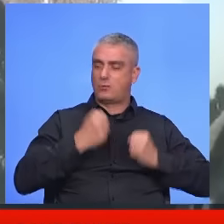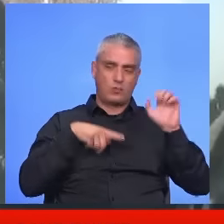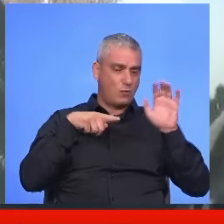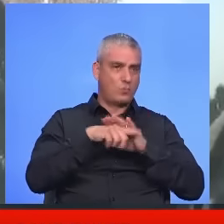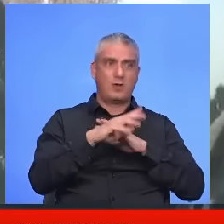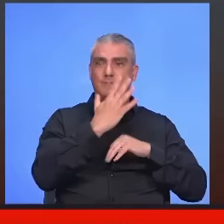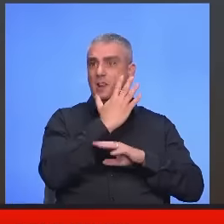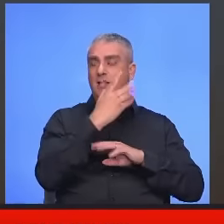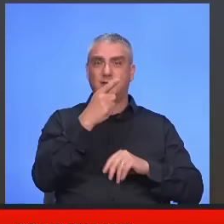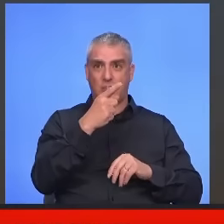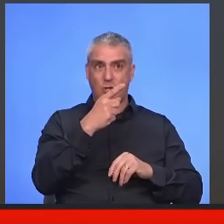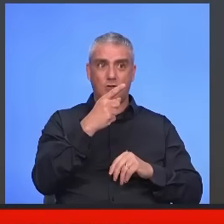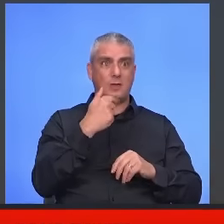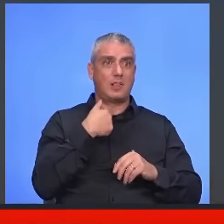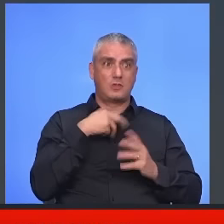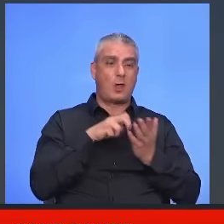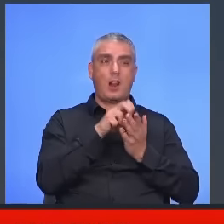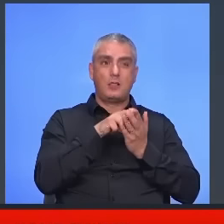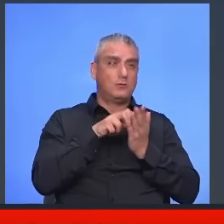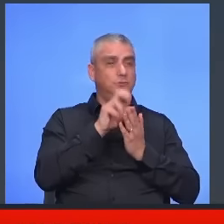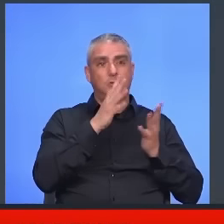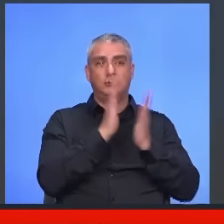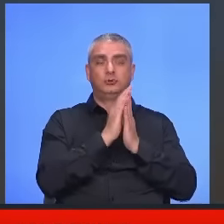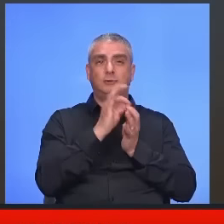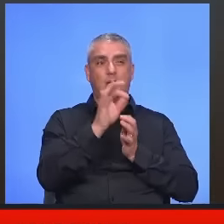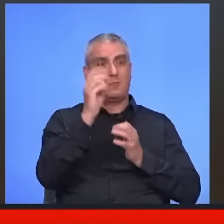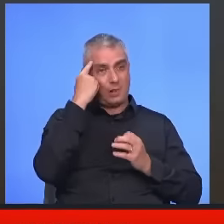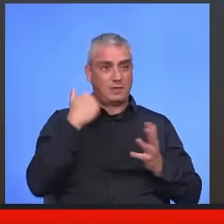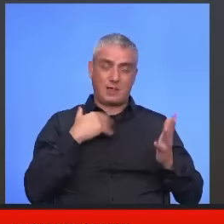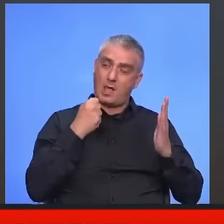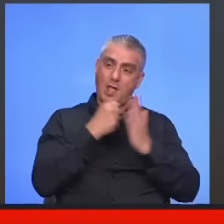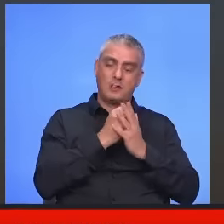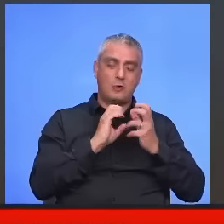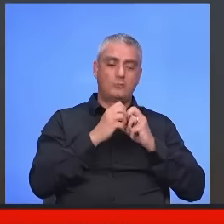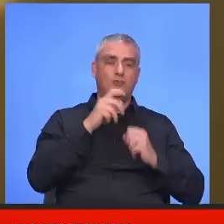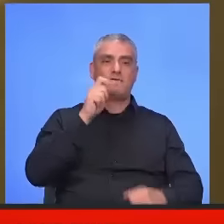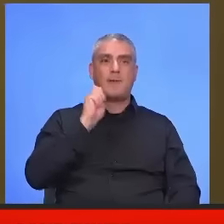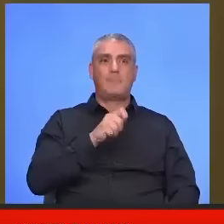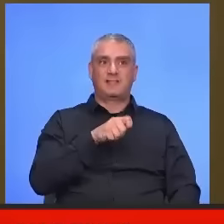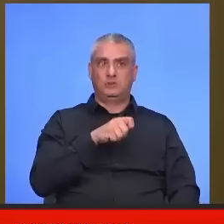אנחנו בורחים לשדות. הלכנו ורצנו סדר גודל 16 קילומטר לדעתי, עד למושב פטיש,